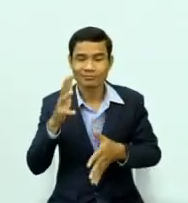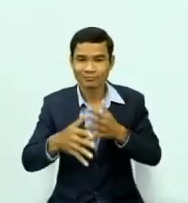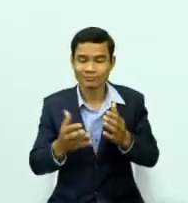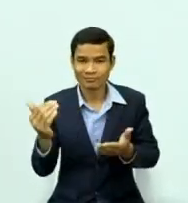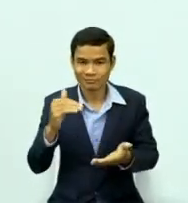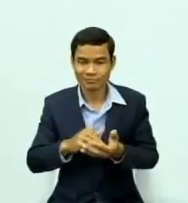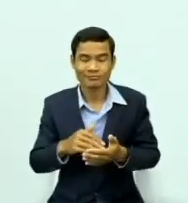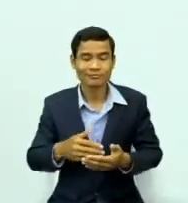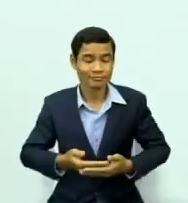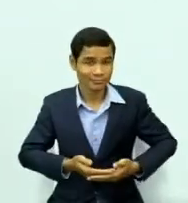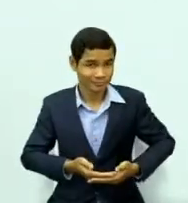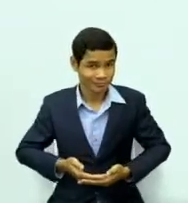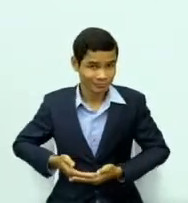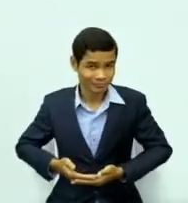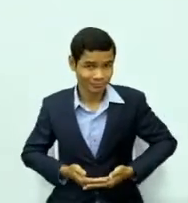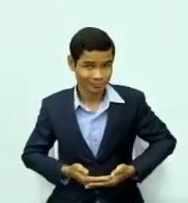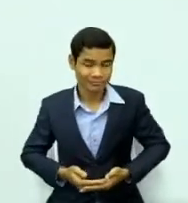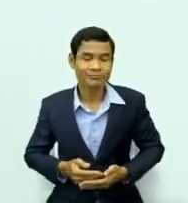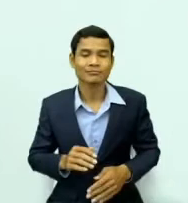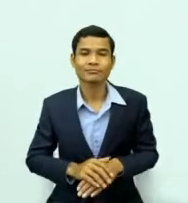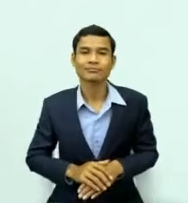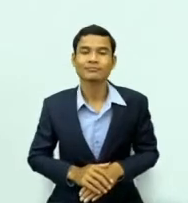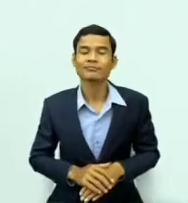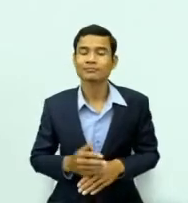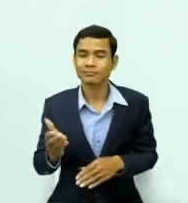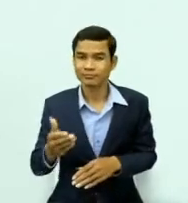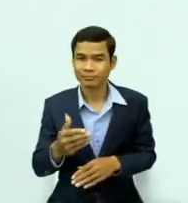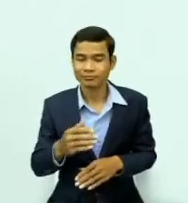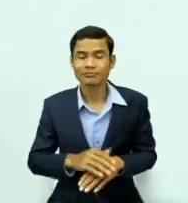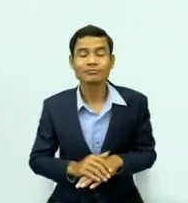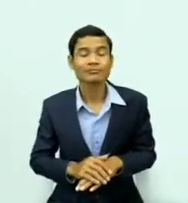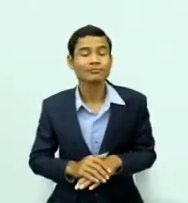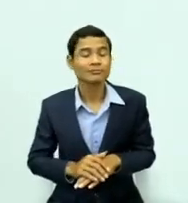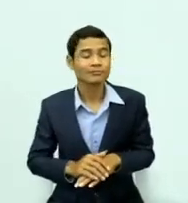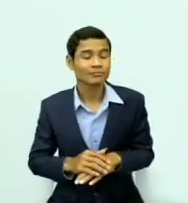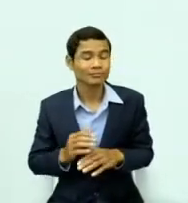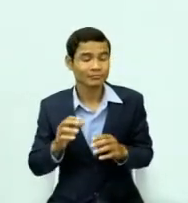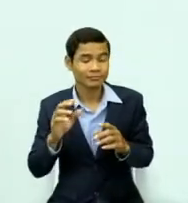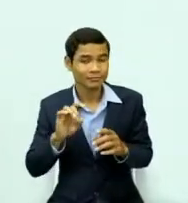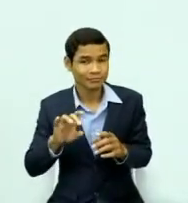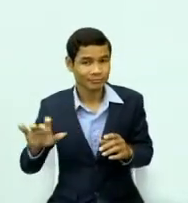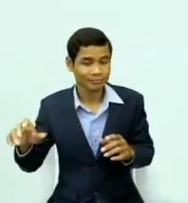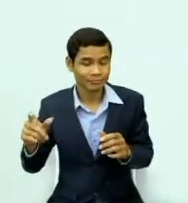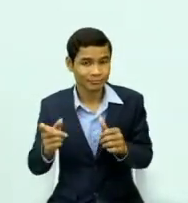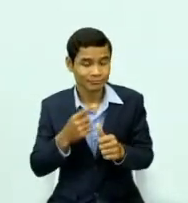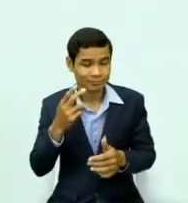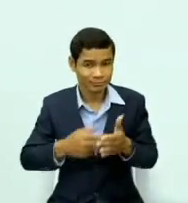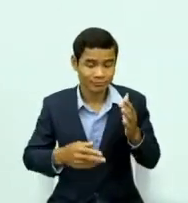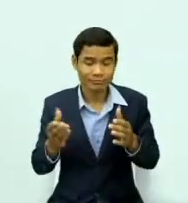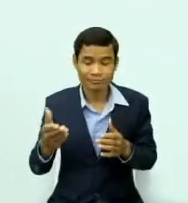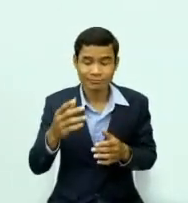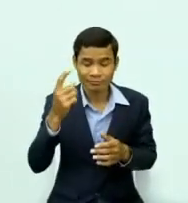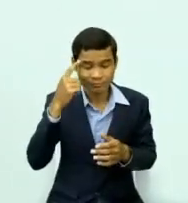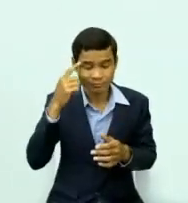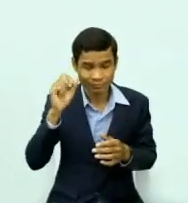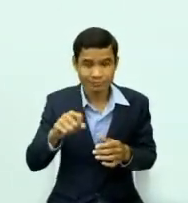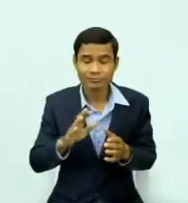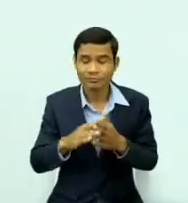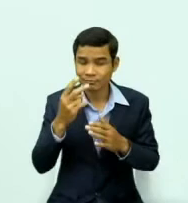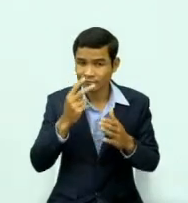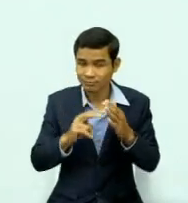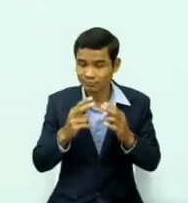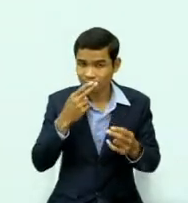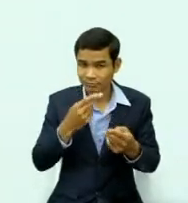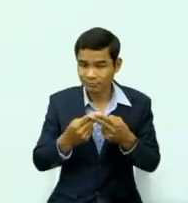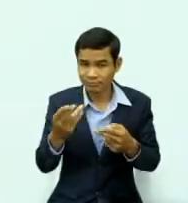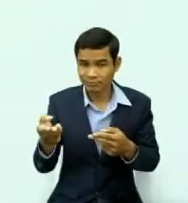đạp. Ngay. Chà. Ta bị ngay miên sâu đa mà vậy đá con. Chà con tình ọc này cho rôm cho loài cho mùi nẹ cừu